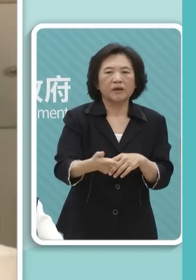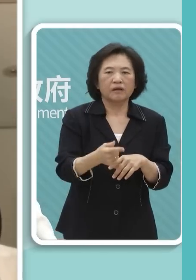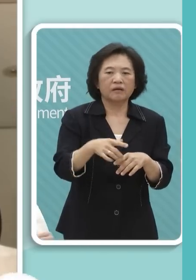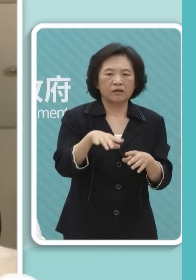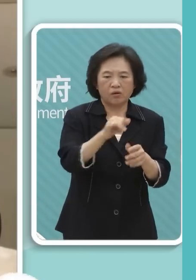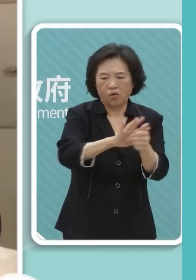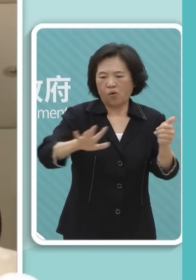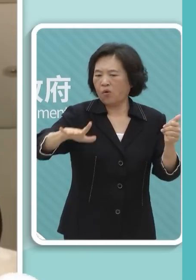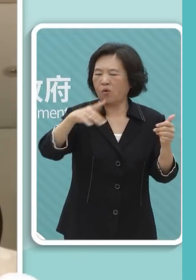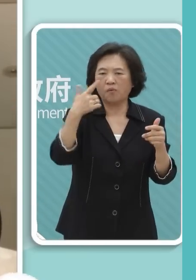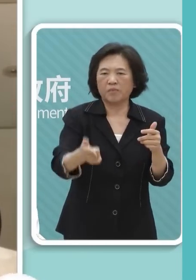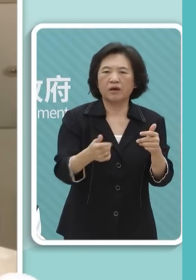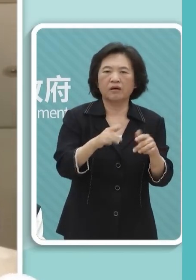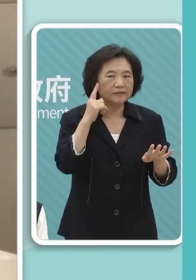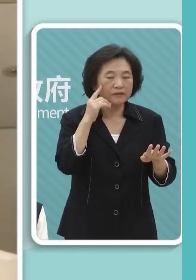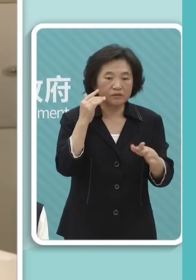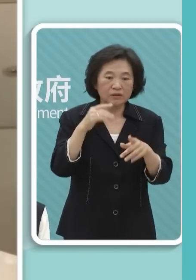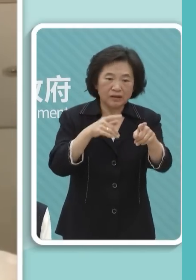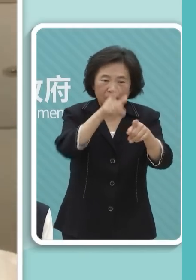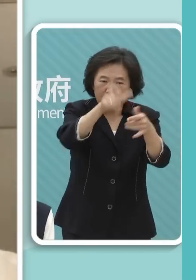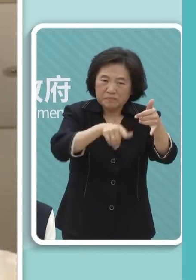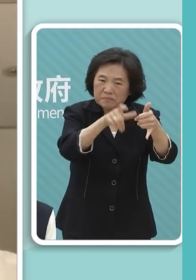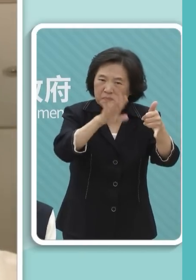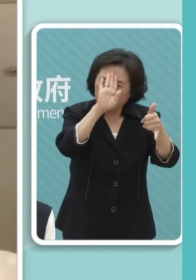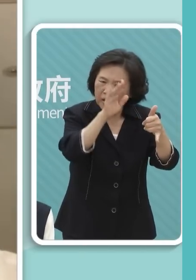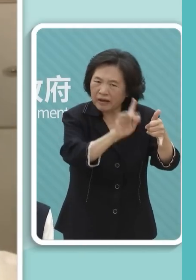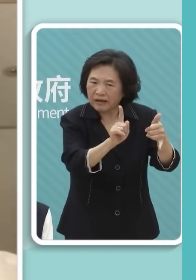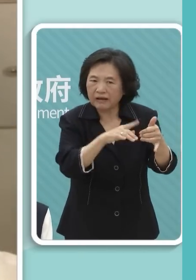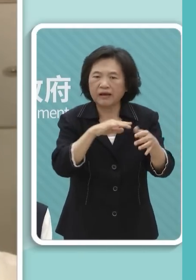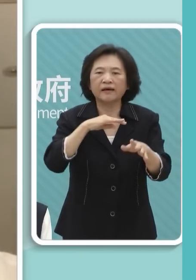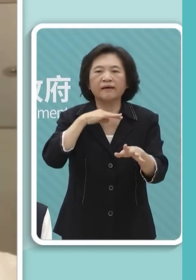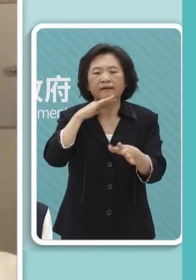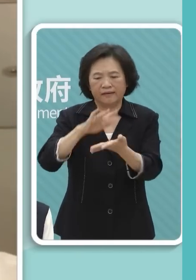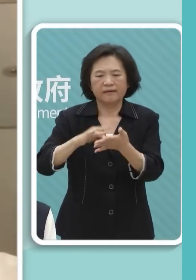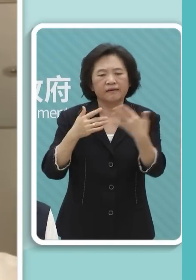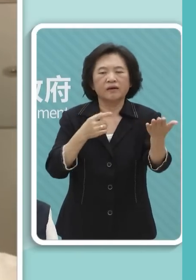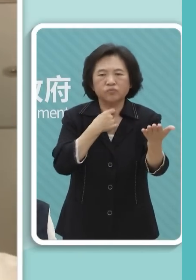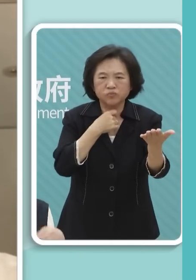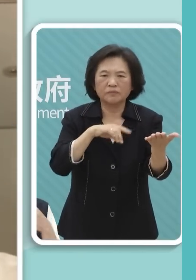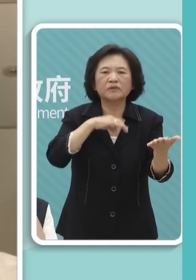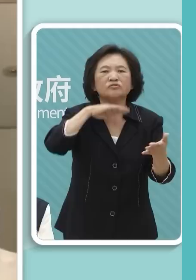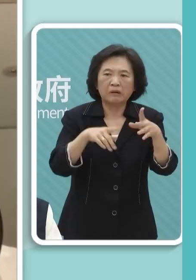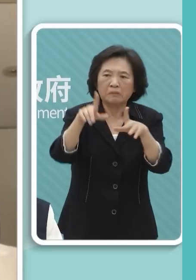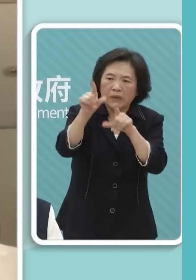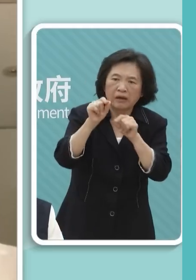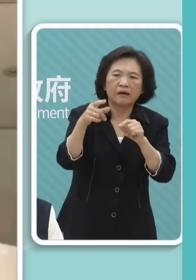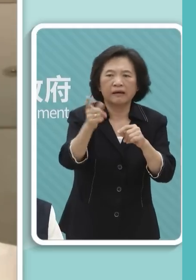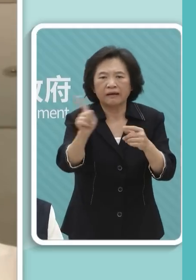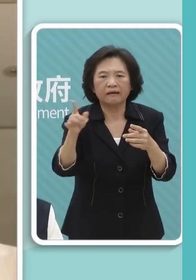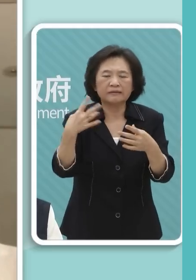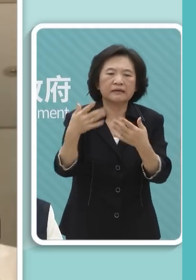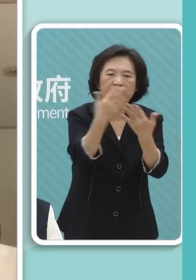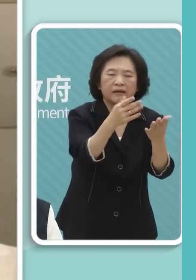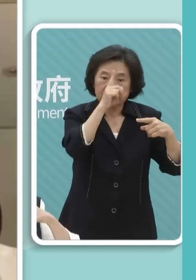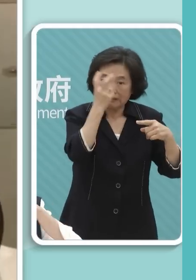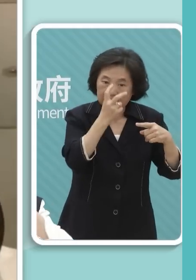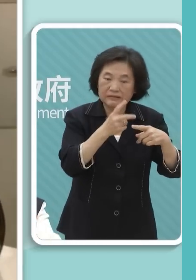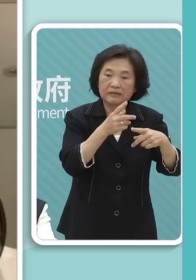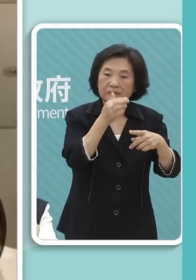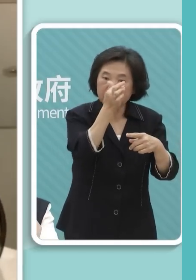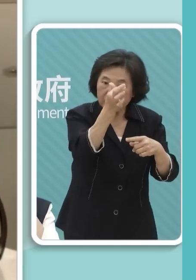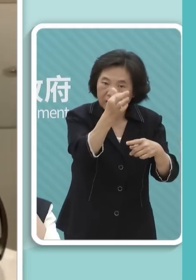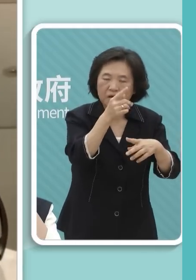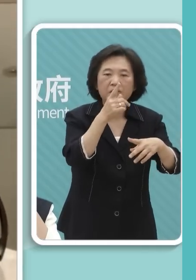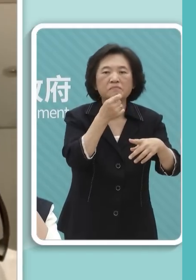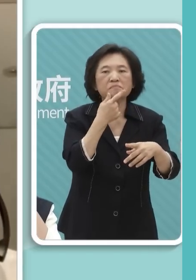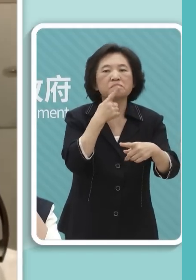没办法运作，就会给药会给的太慢，不要为了等那个华律上的这种确诊，你知道才给药，这样会造成很多的死亡。在媒